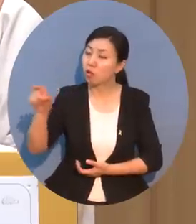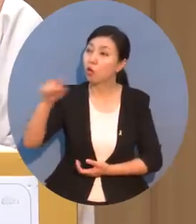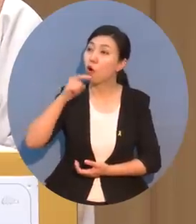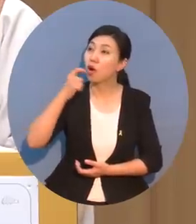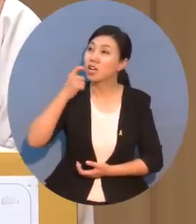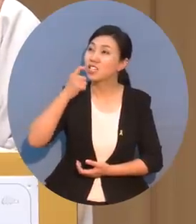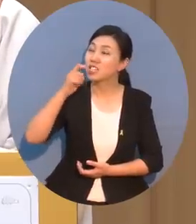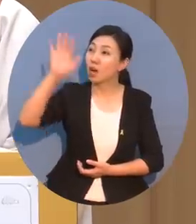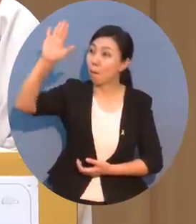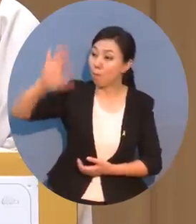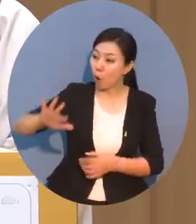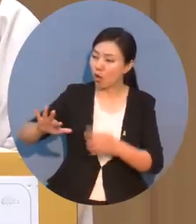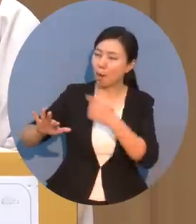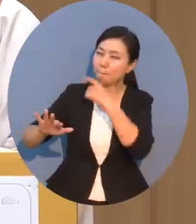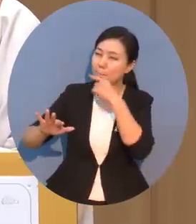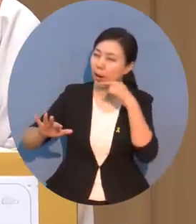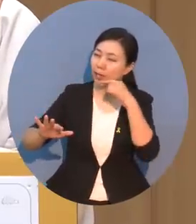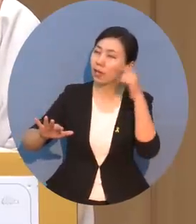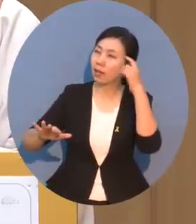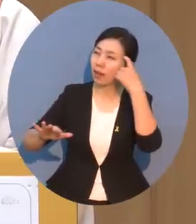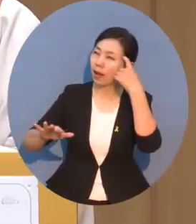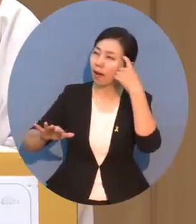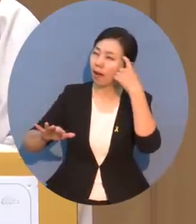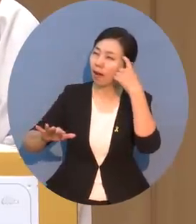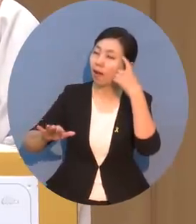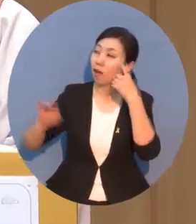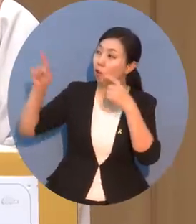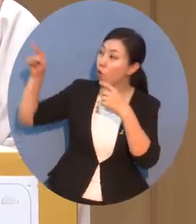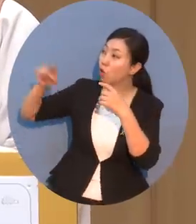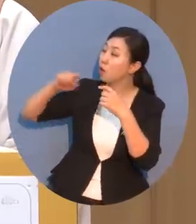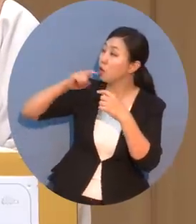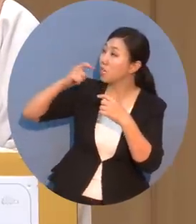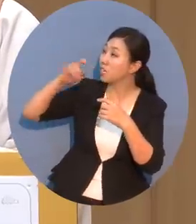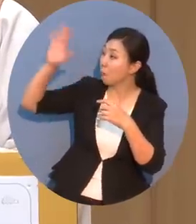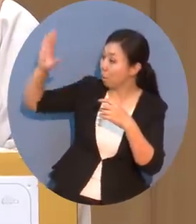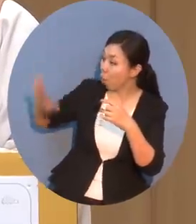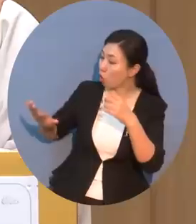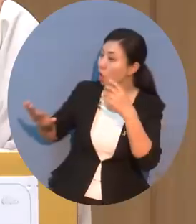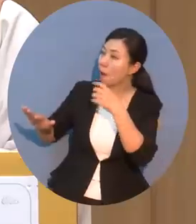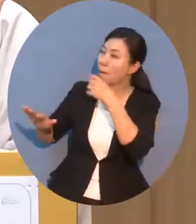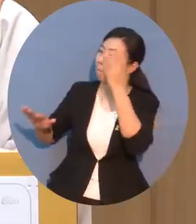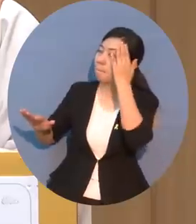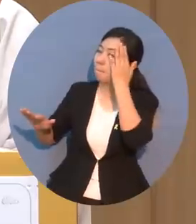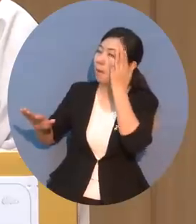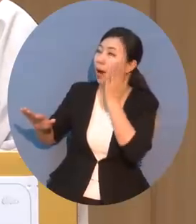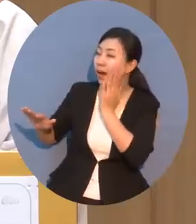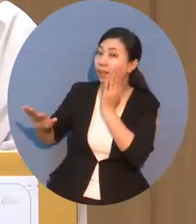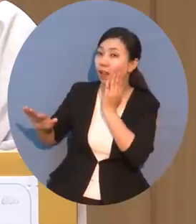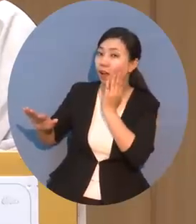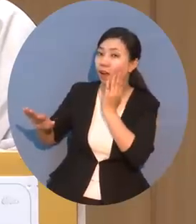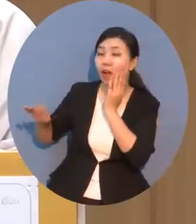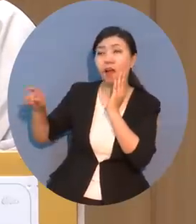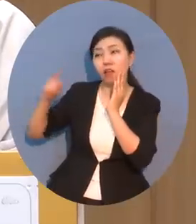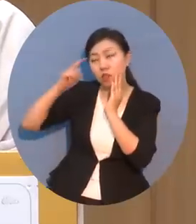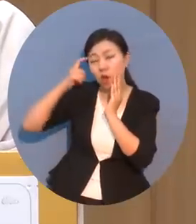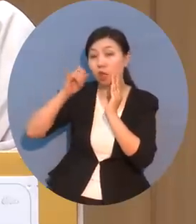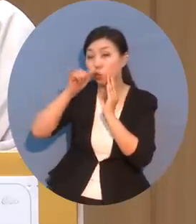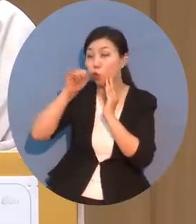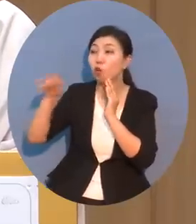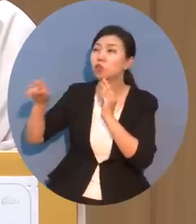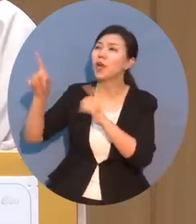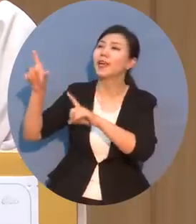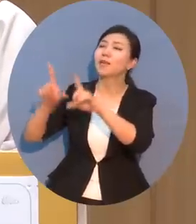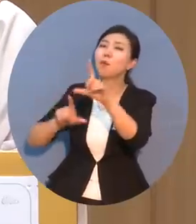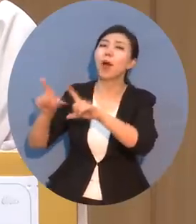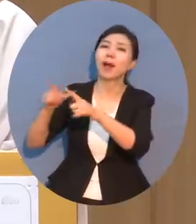있다? 저 백이 빨갛다. 이런 생각이 들 수도 있잖아. 저 백이 파란색이다. 이렇게 될 수 있겠죠. 이게 상, 이게 상이라는,